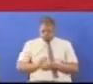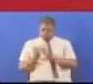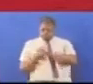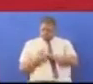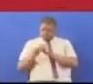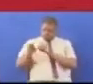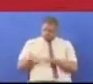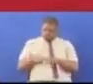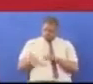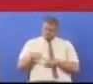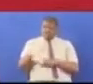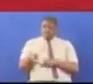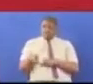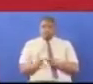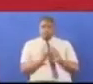ule mkataba